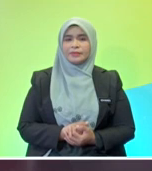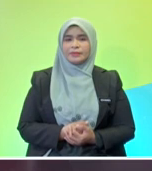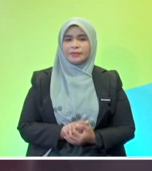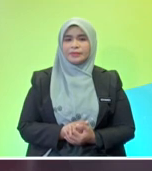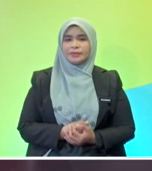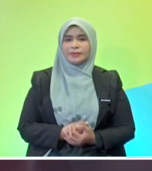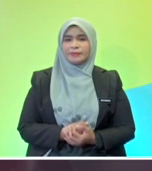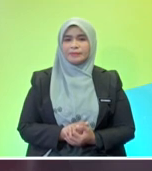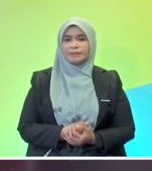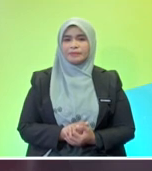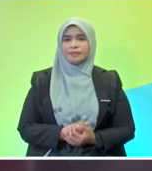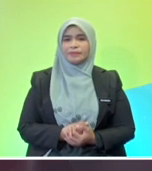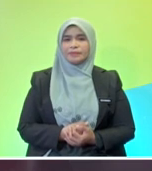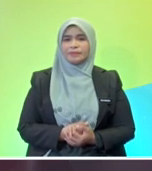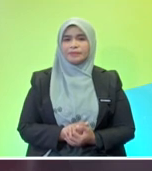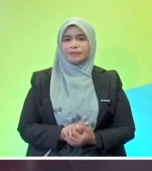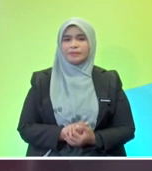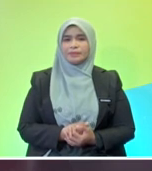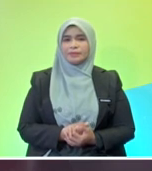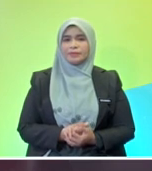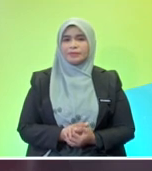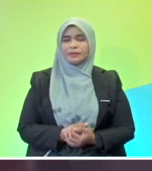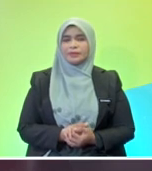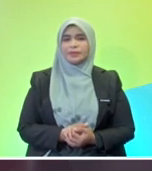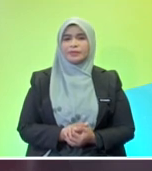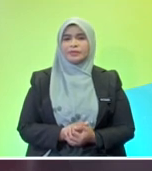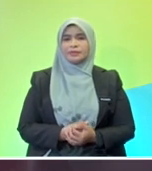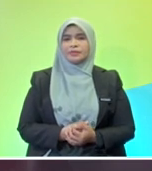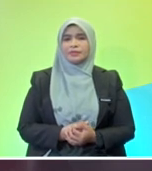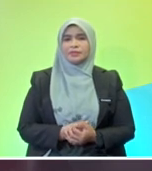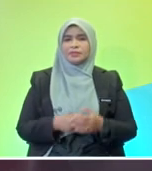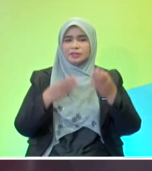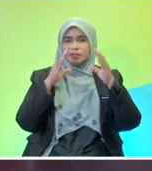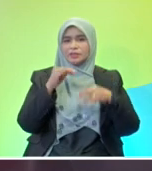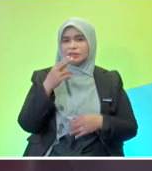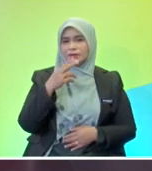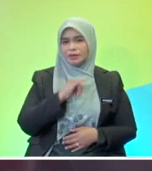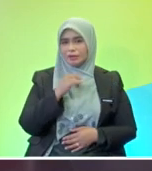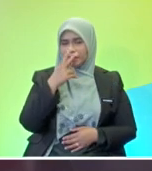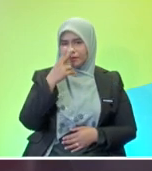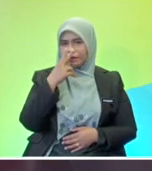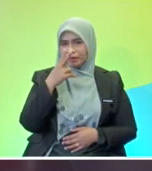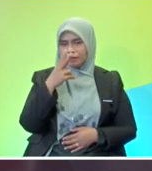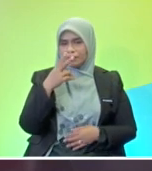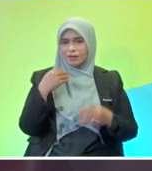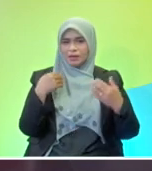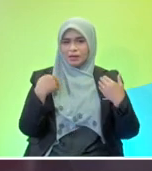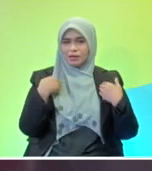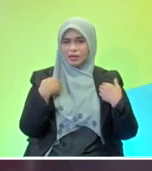Kemudian kalau agak tak melekat, kita ambil ni. Cikgu, yang saya nampak kan contoh dekat situ kan ada